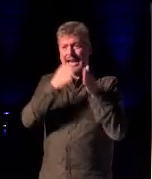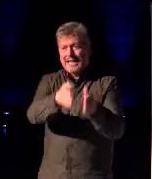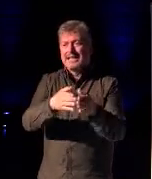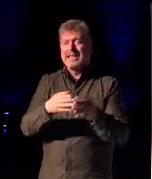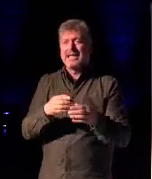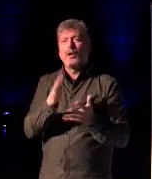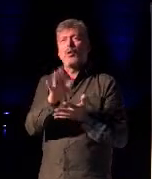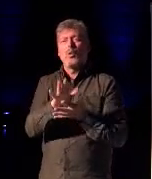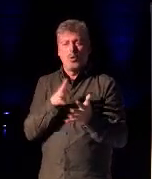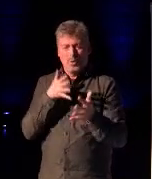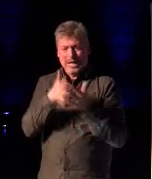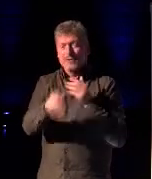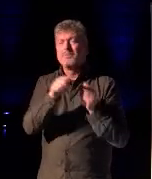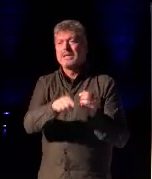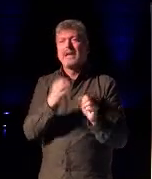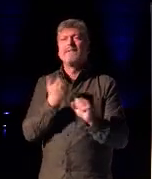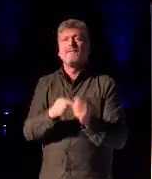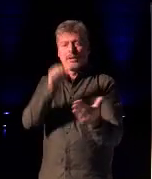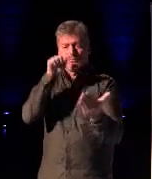får vi treffsikre tiltak.